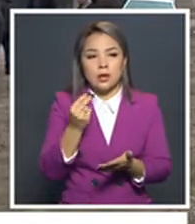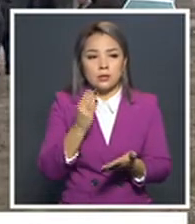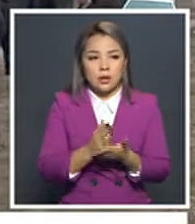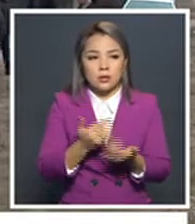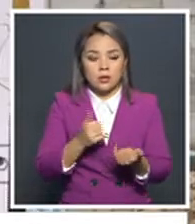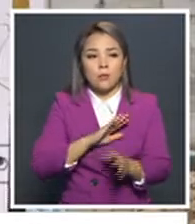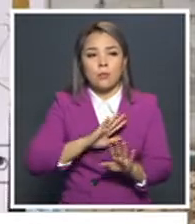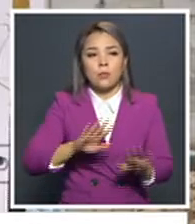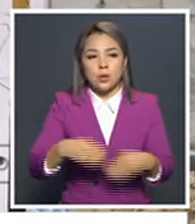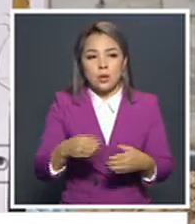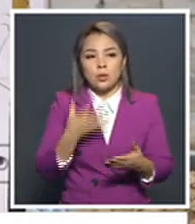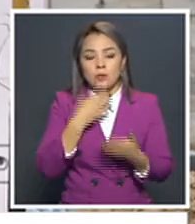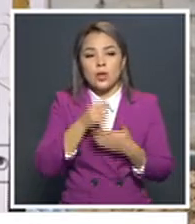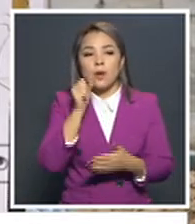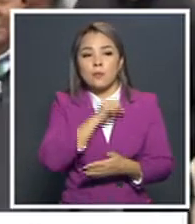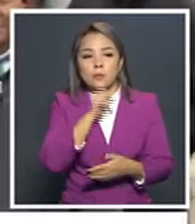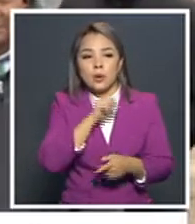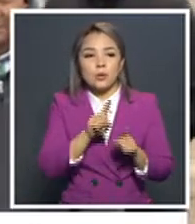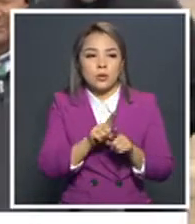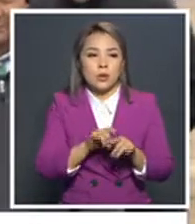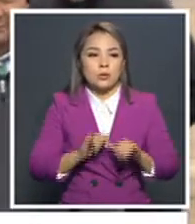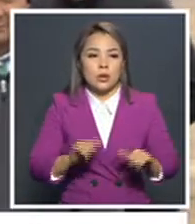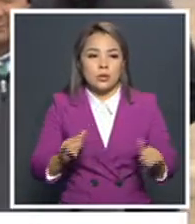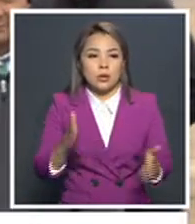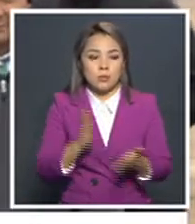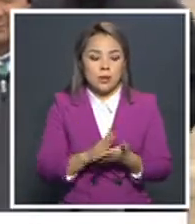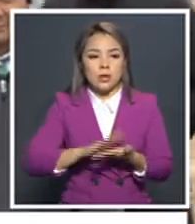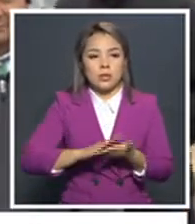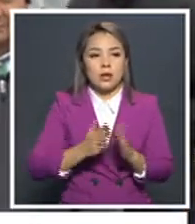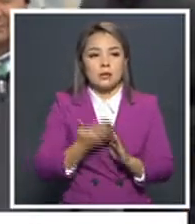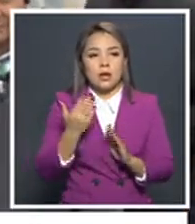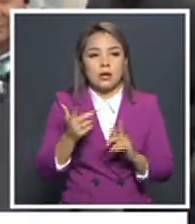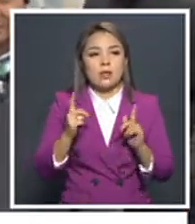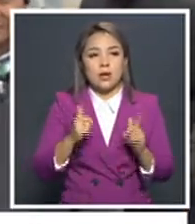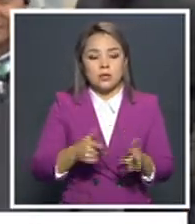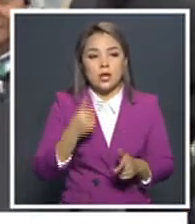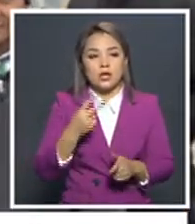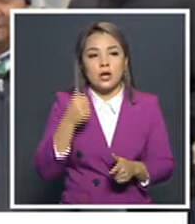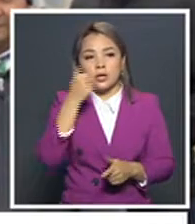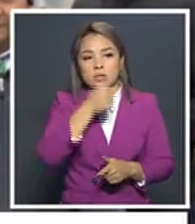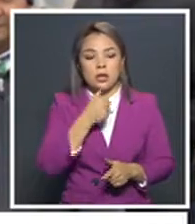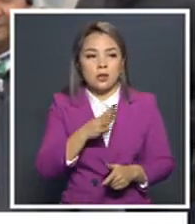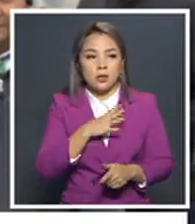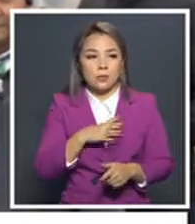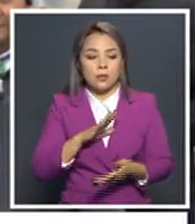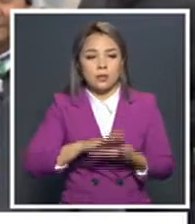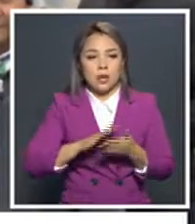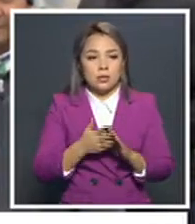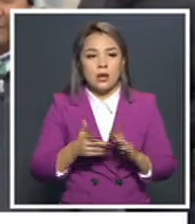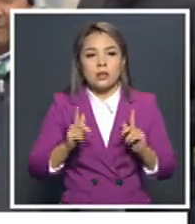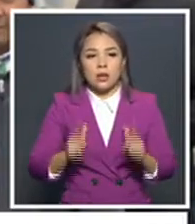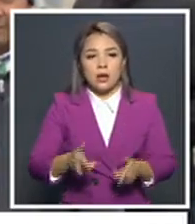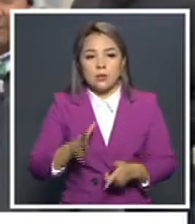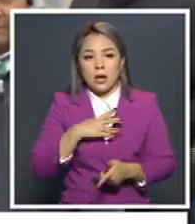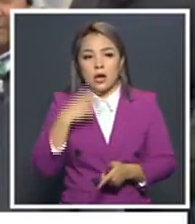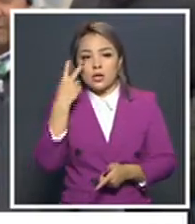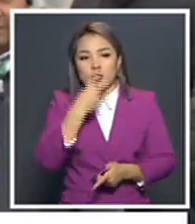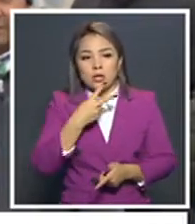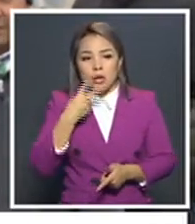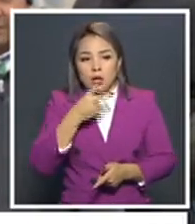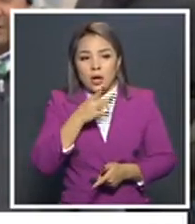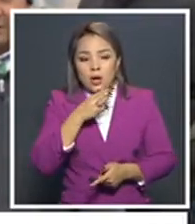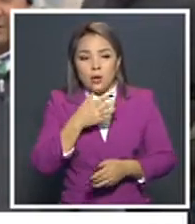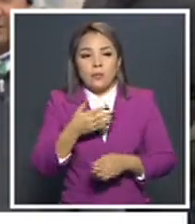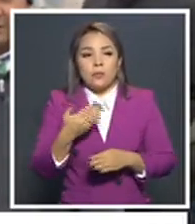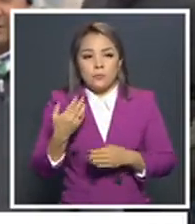бос тұрғандықтан ұрлық та көбейген. Келісім шартқа отырған кезде бізге 2 жылға ғана отырды. Енді сол 2 жыл уақыты өтіп баратыр қазіргі